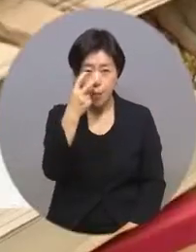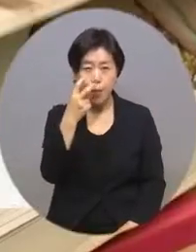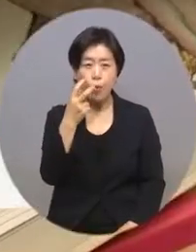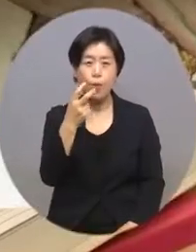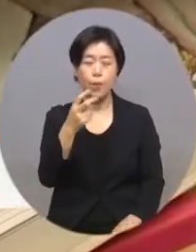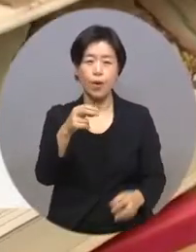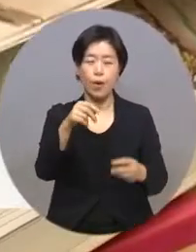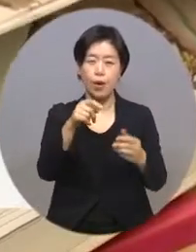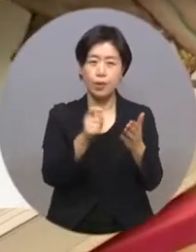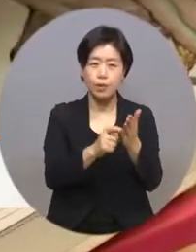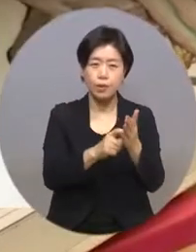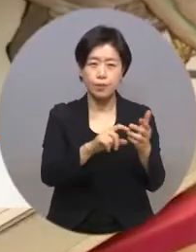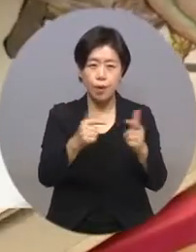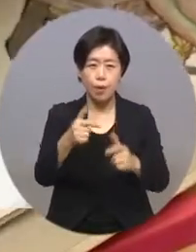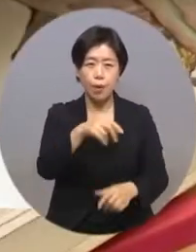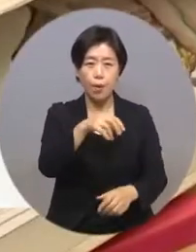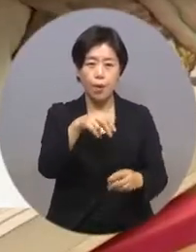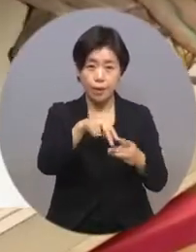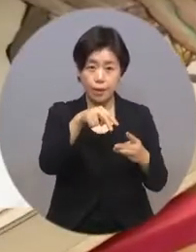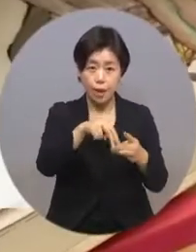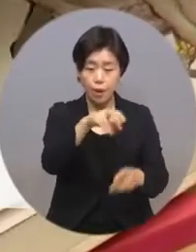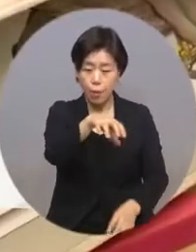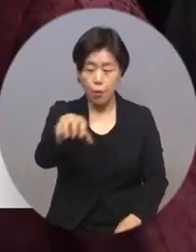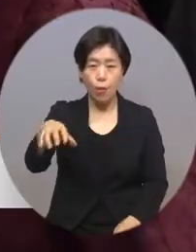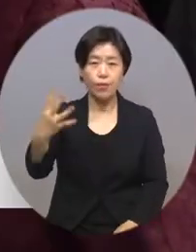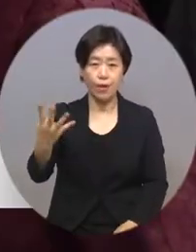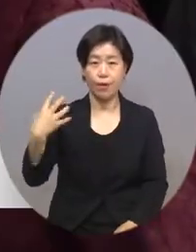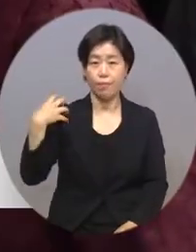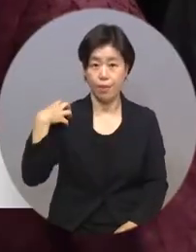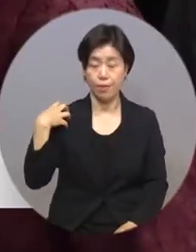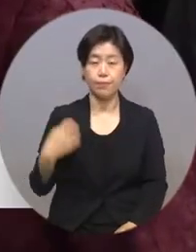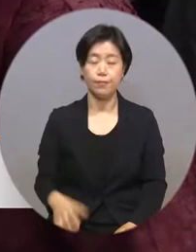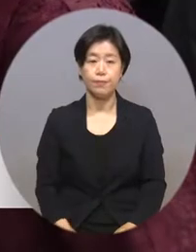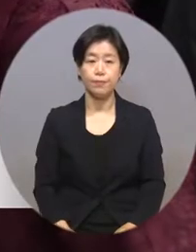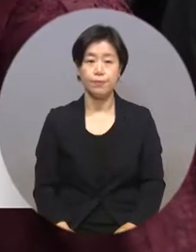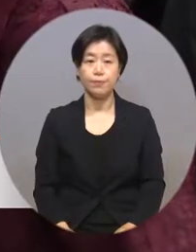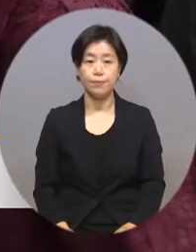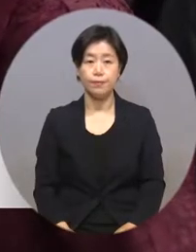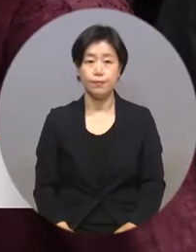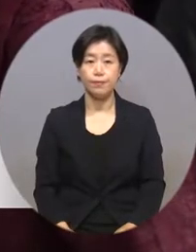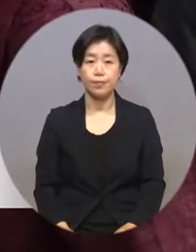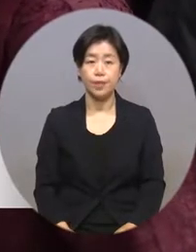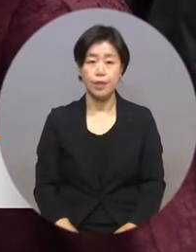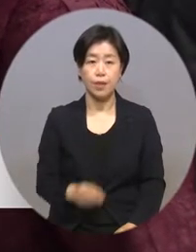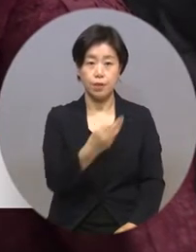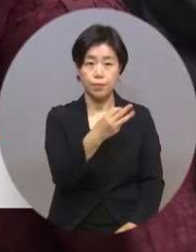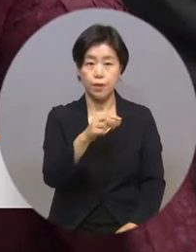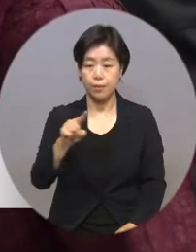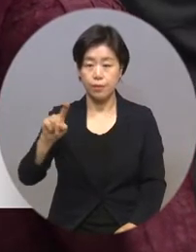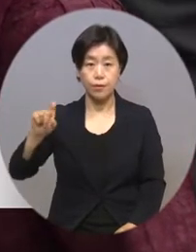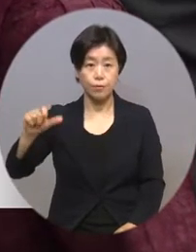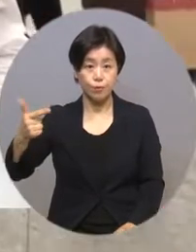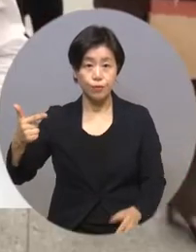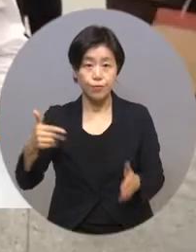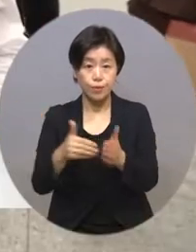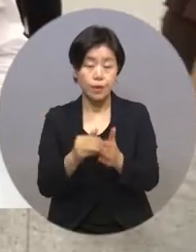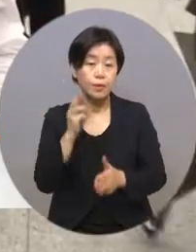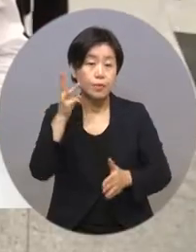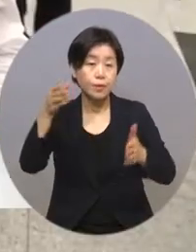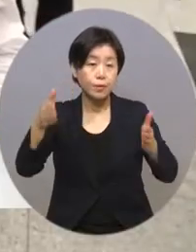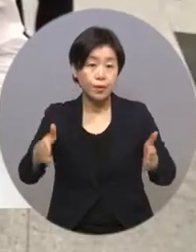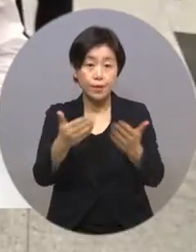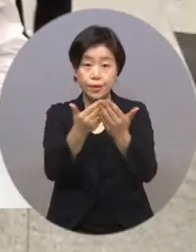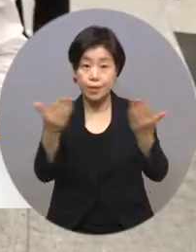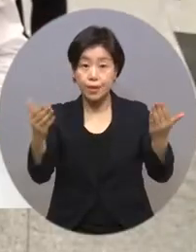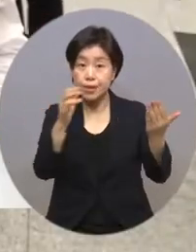응급사업 수행기관 4개의 기관이 주관했으며 원주시가 주최했습니다. 13일부터 16일까지 3일간 진행된